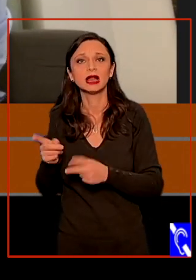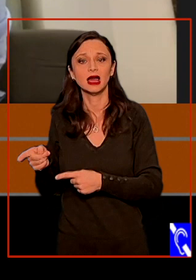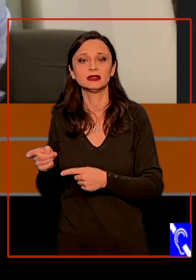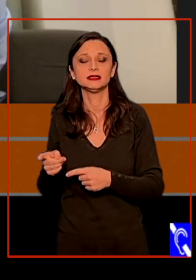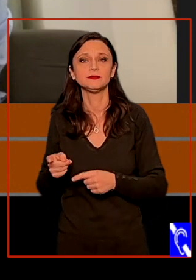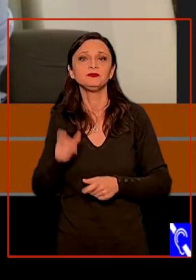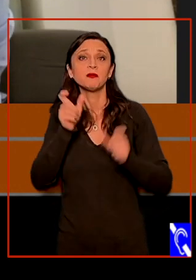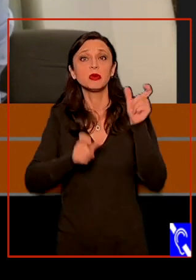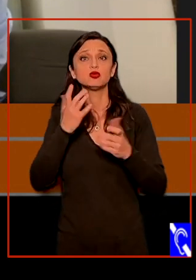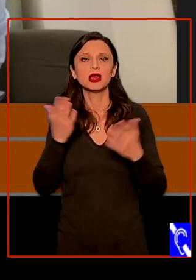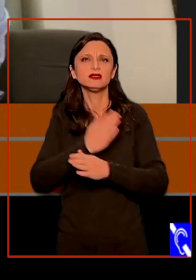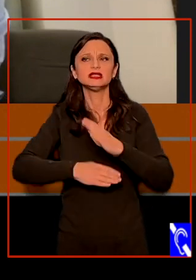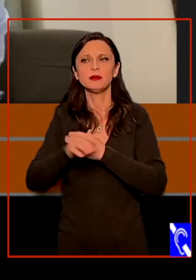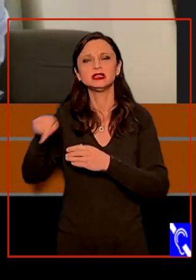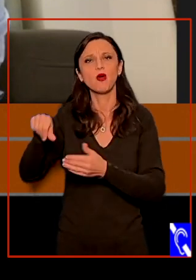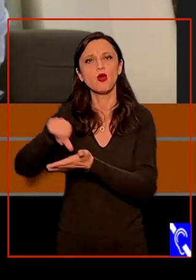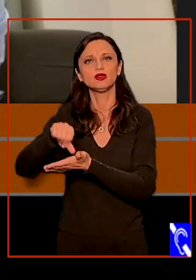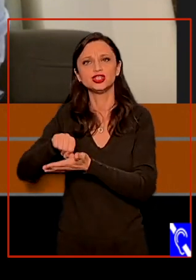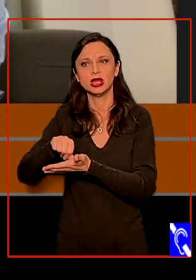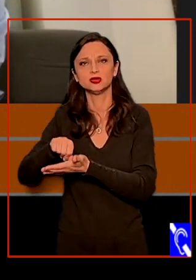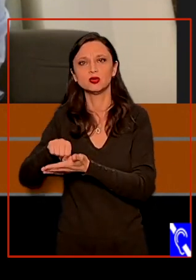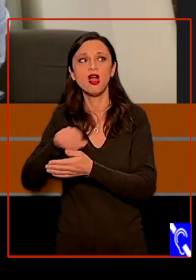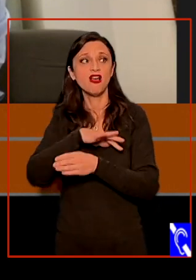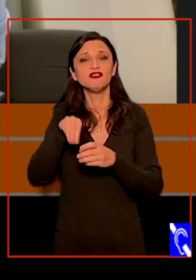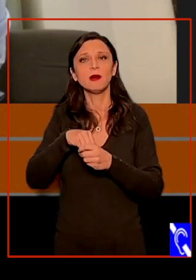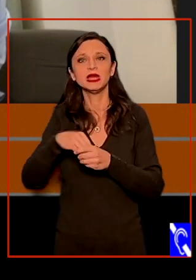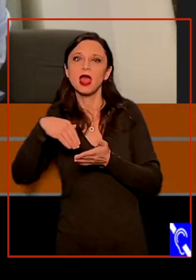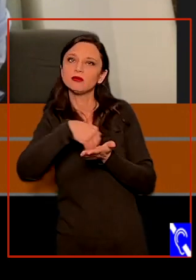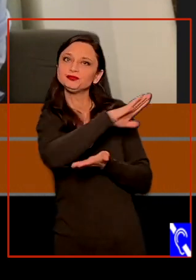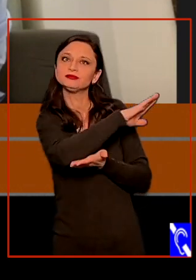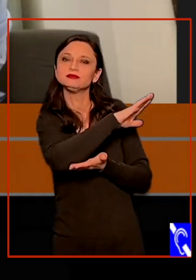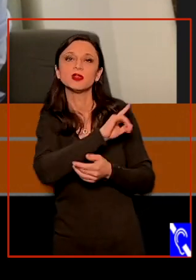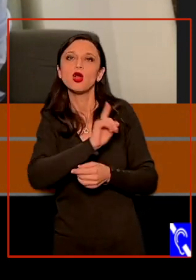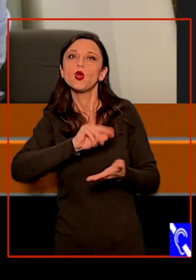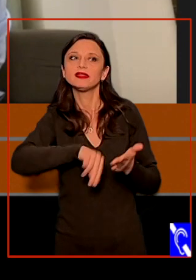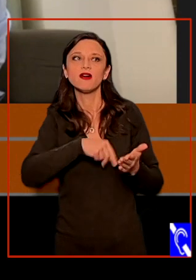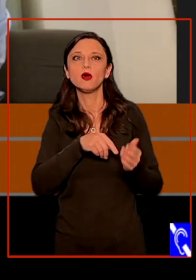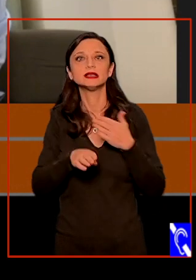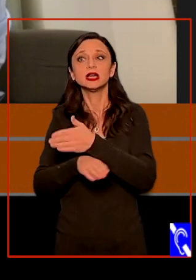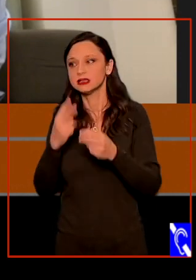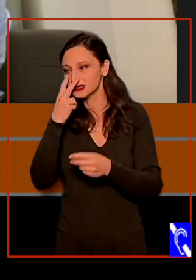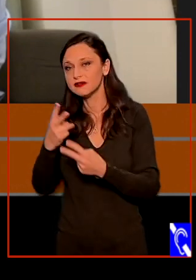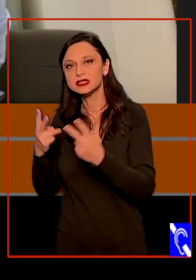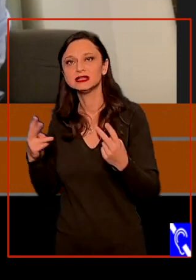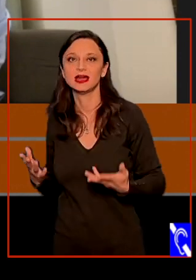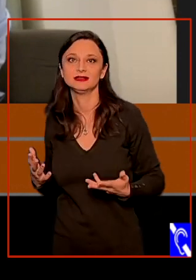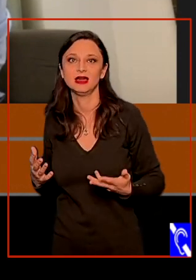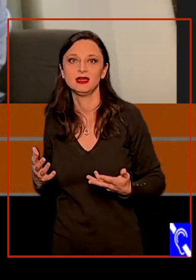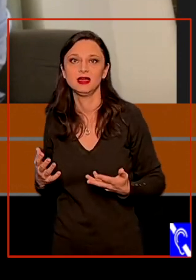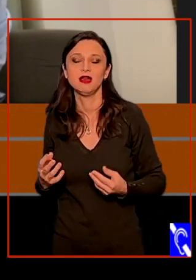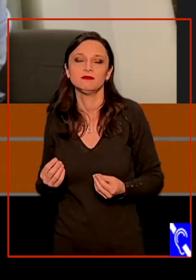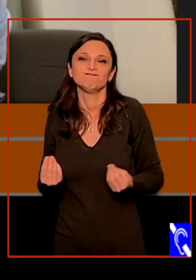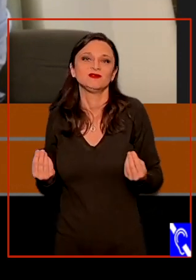care mai aveau aparținători, nu a fost lăsat să intre să-și vadă oamenii înăuntru. Evident că acolo ajung